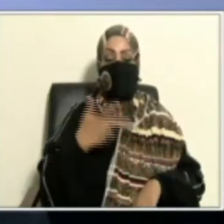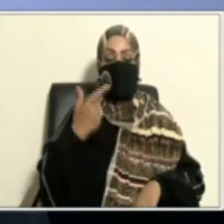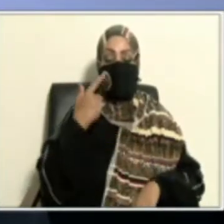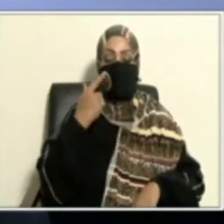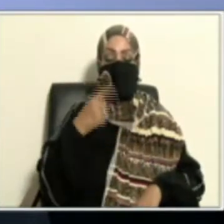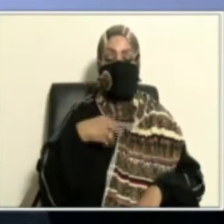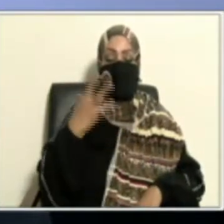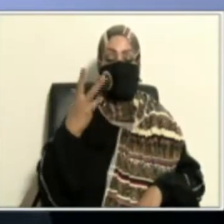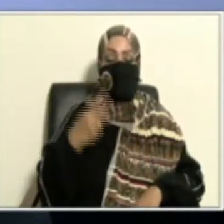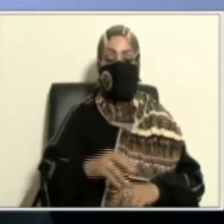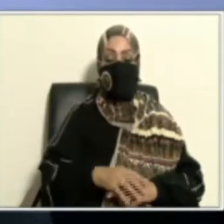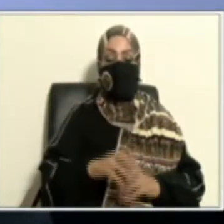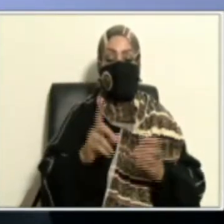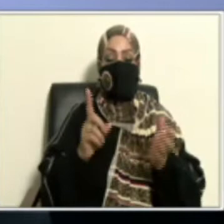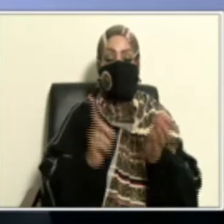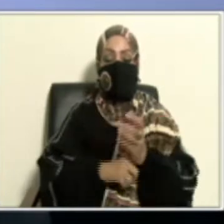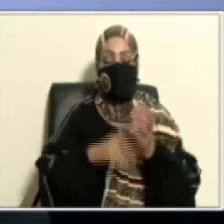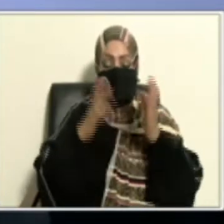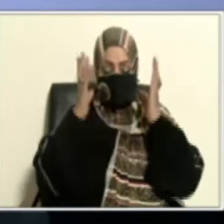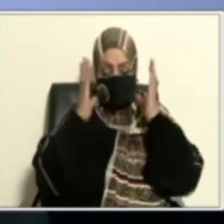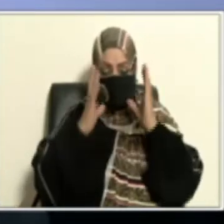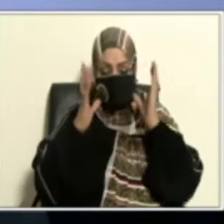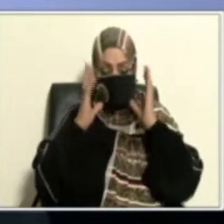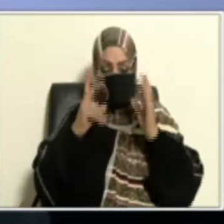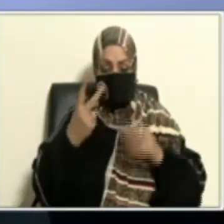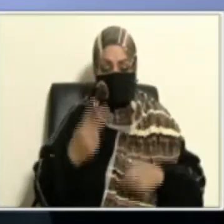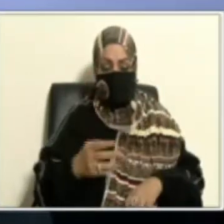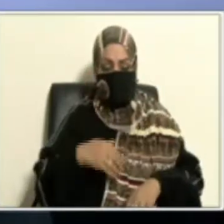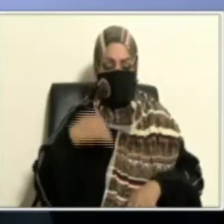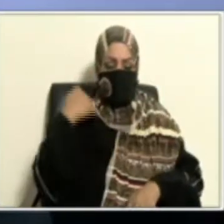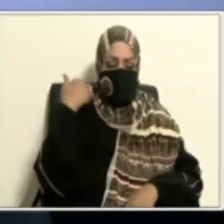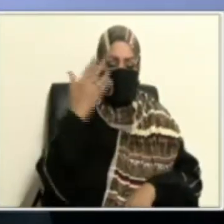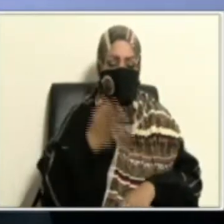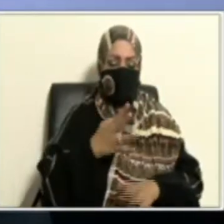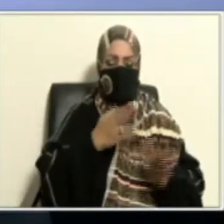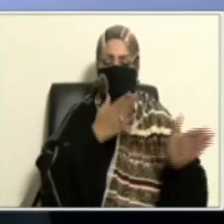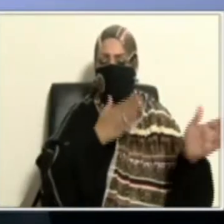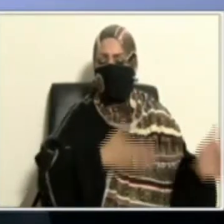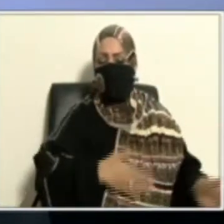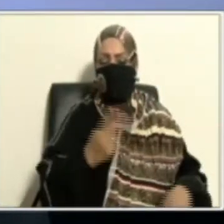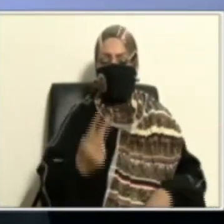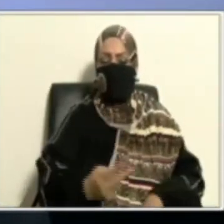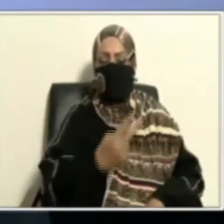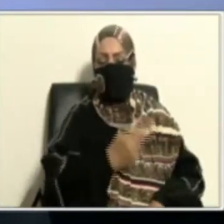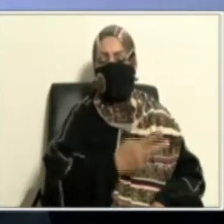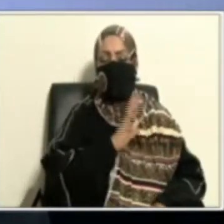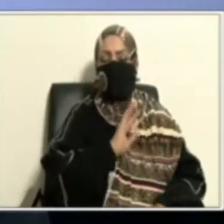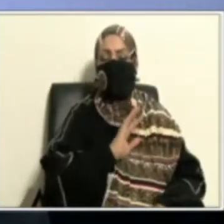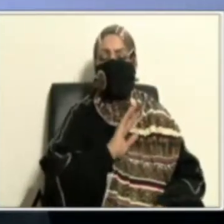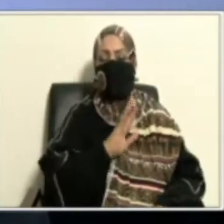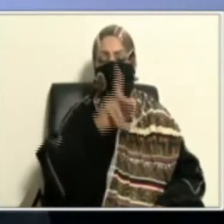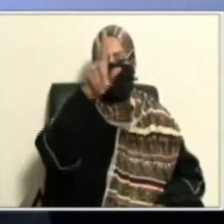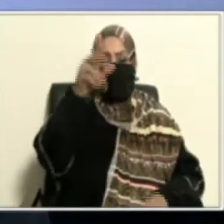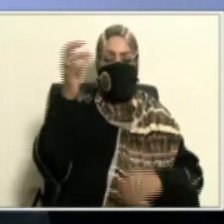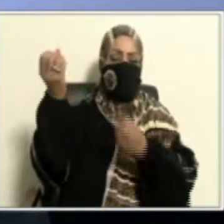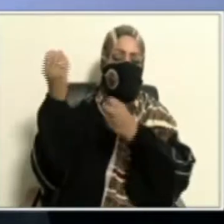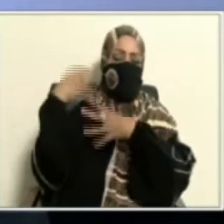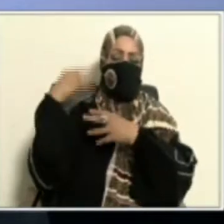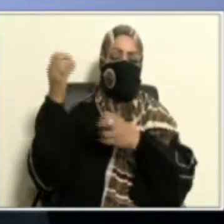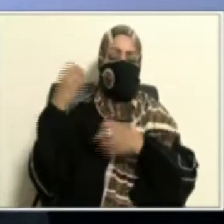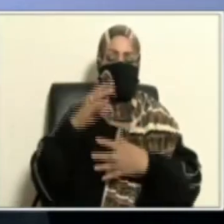أجر، ورد ركعتان وورد 4 ركعات ووردت 6 ركعات،